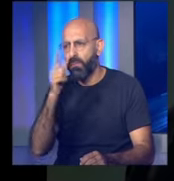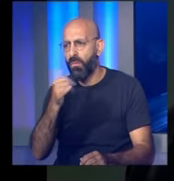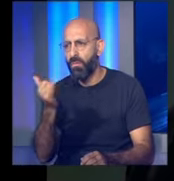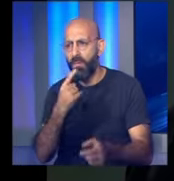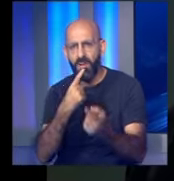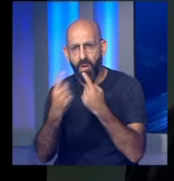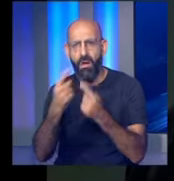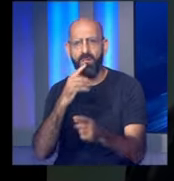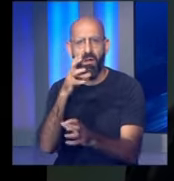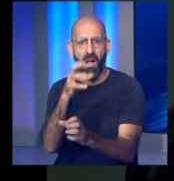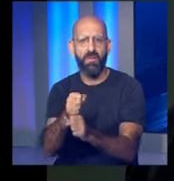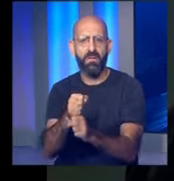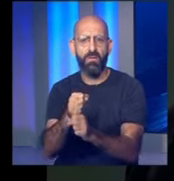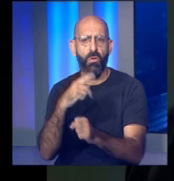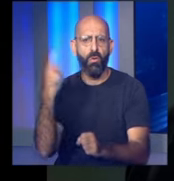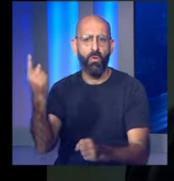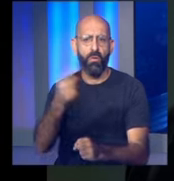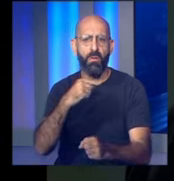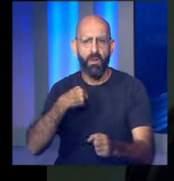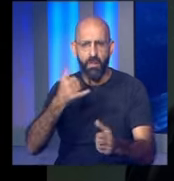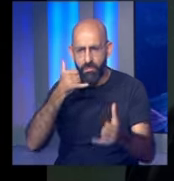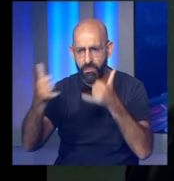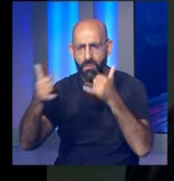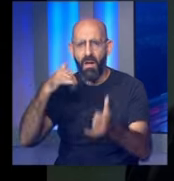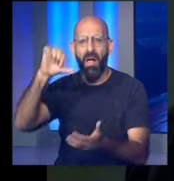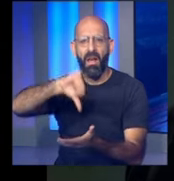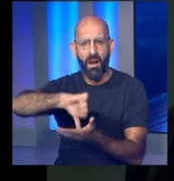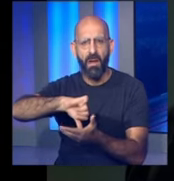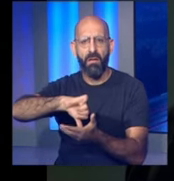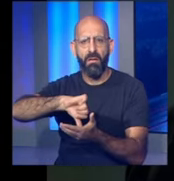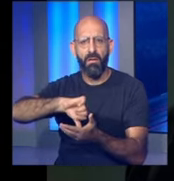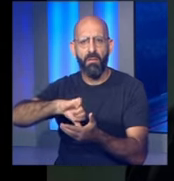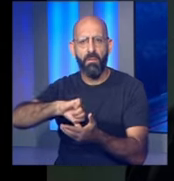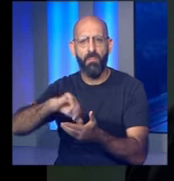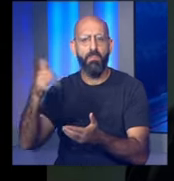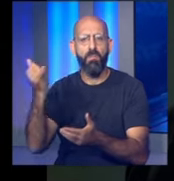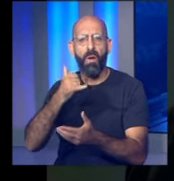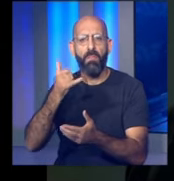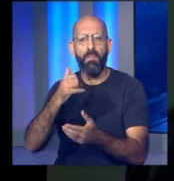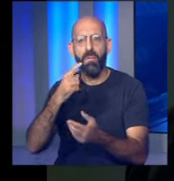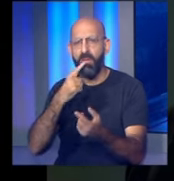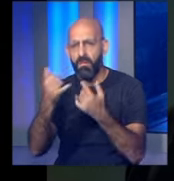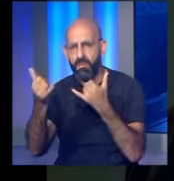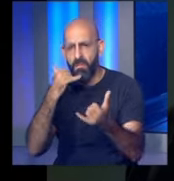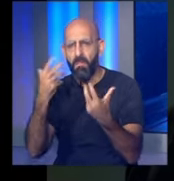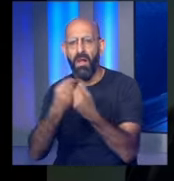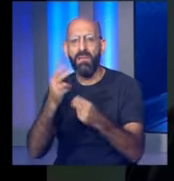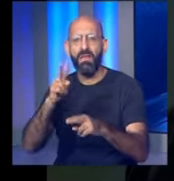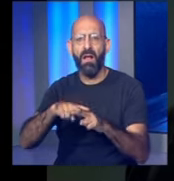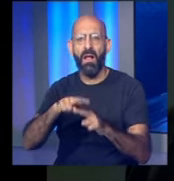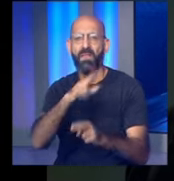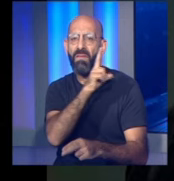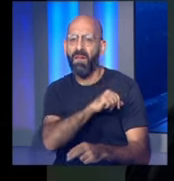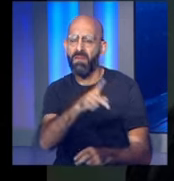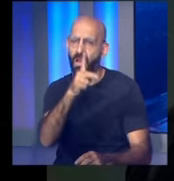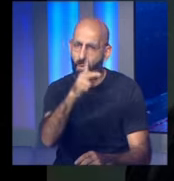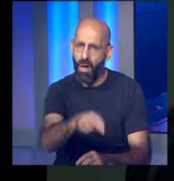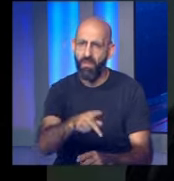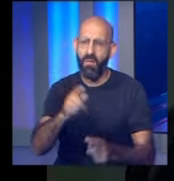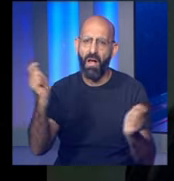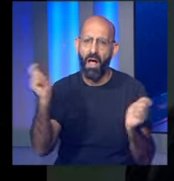للصحفيين: تحافظ روسيا على التواصل مع جميع أفرقاء هذا الصراع، نجري اتصالات مع طهران ونجري اتصالات